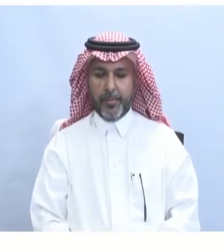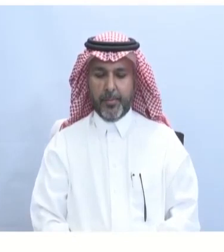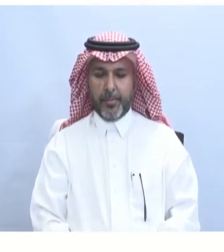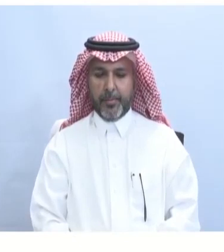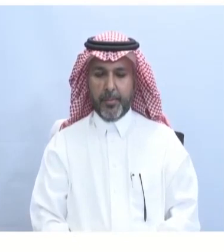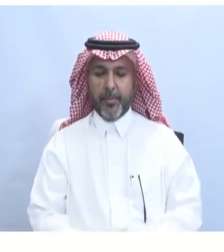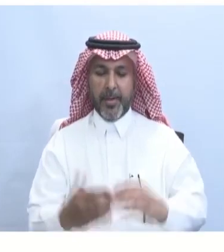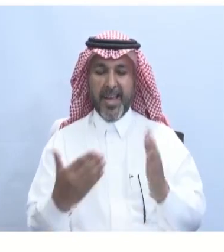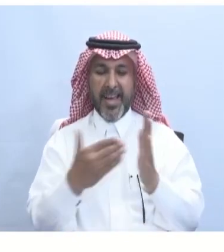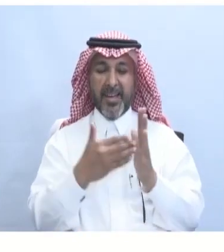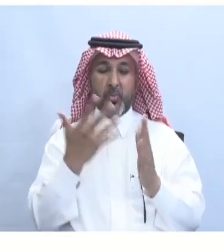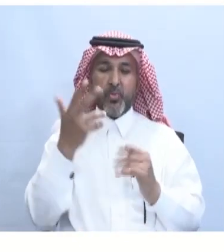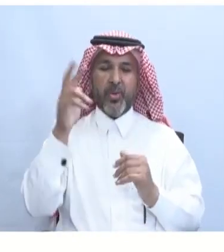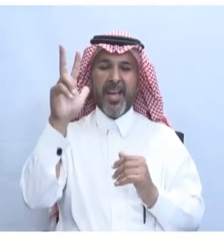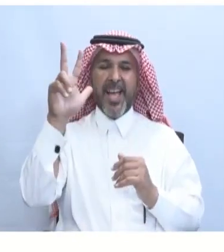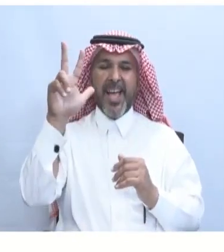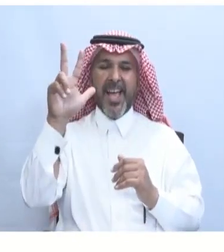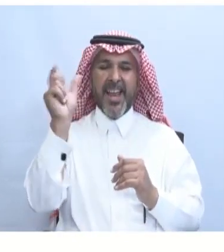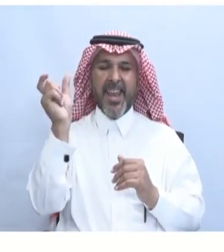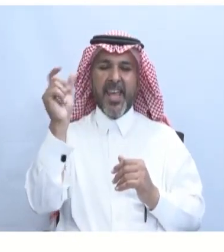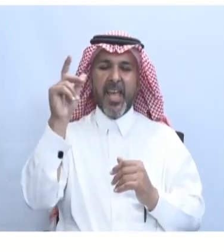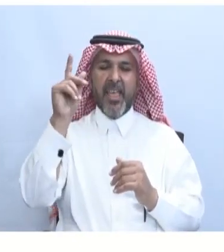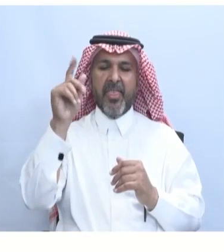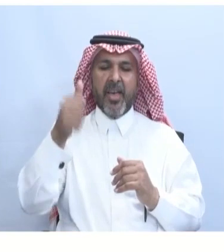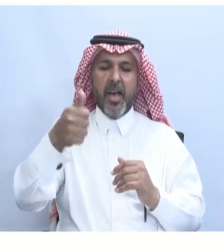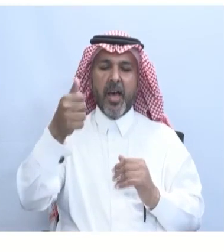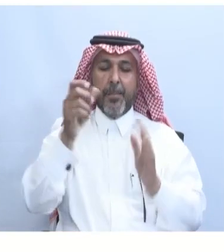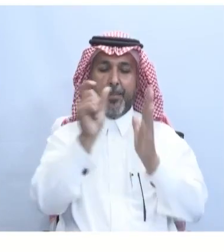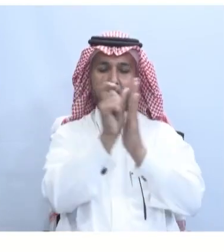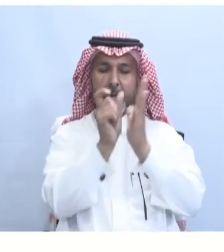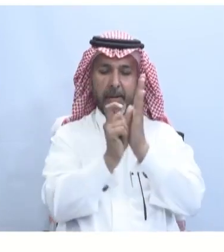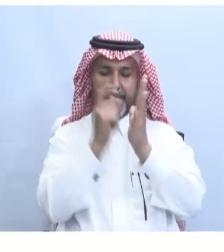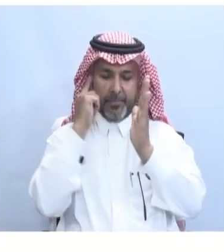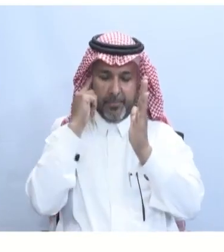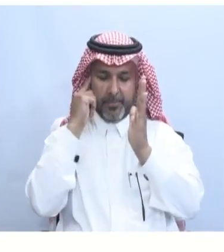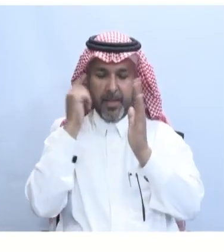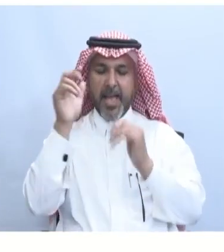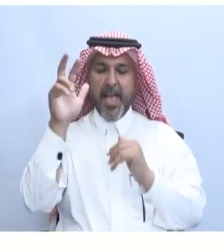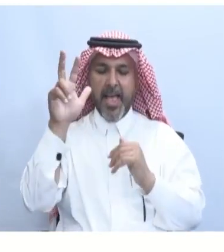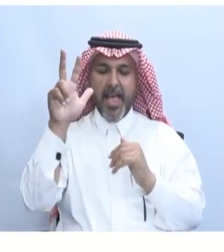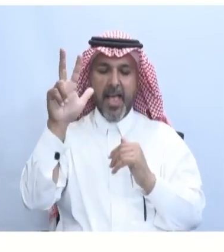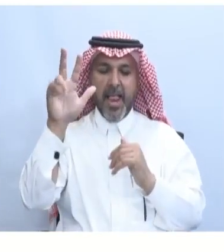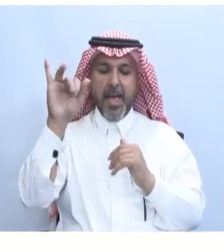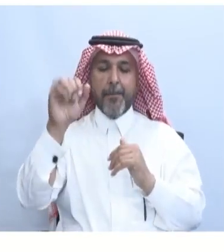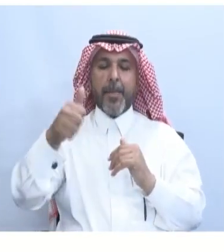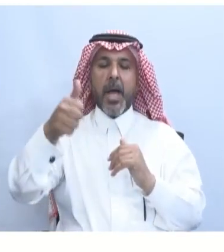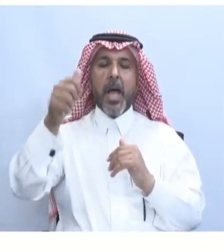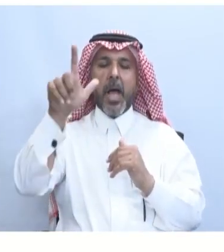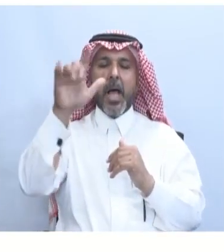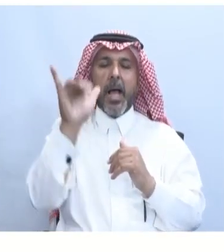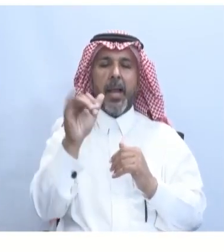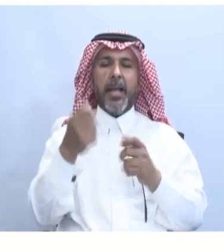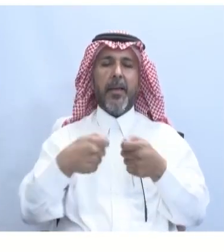ايضا النظام المالي مثل بيت المال يوجد ما يسمى بيت المال وايضا